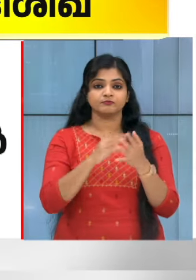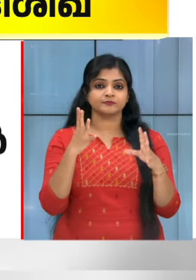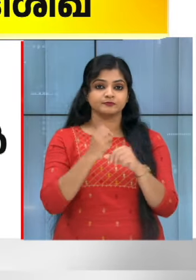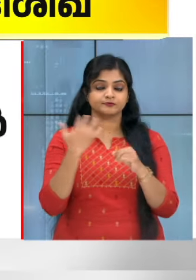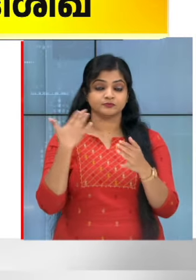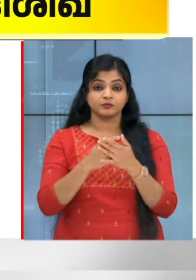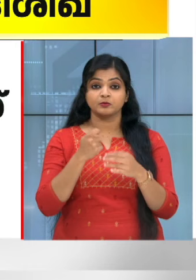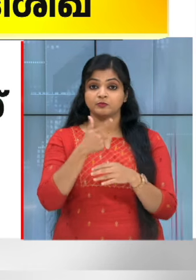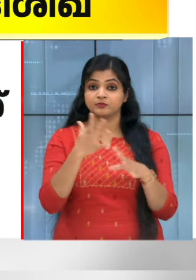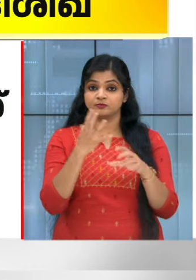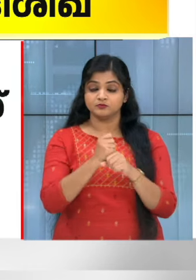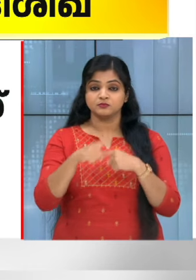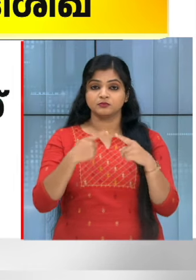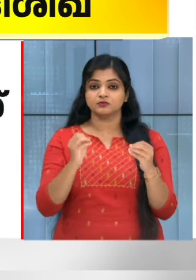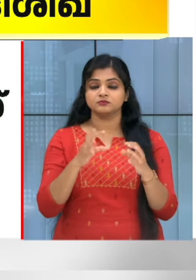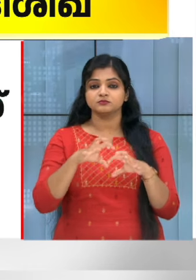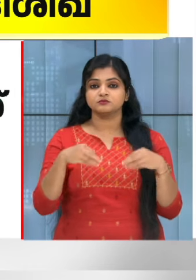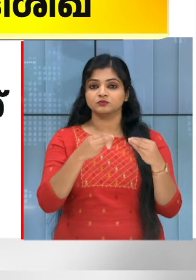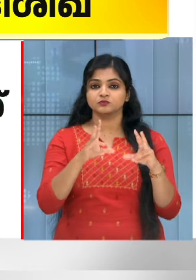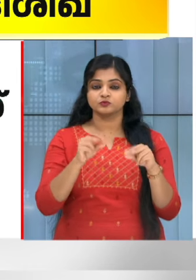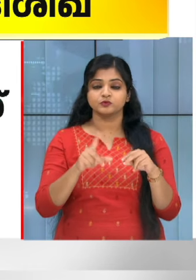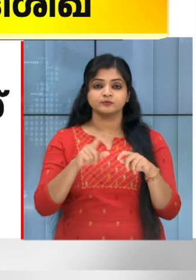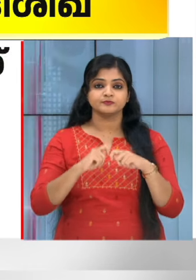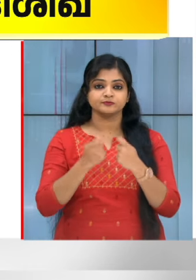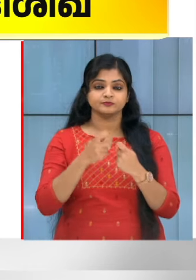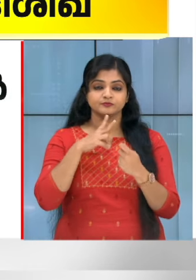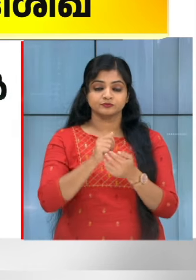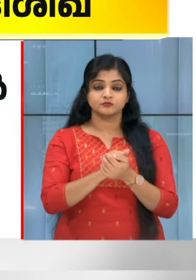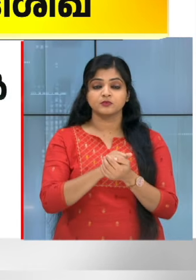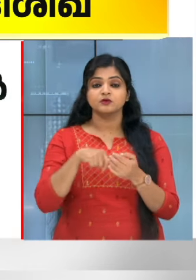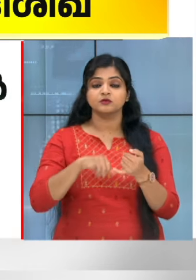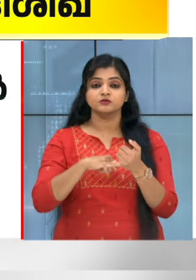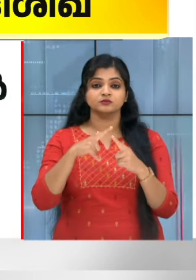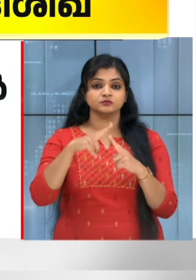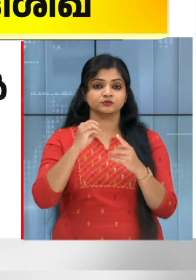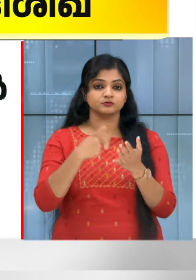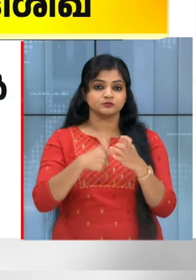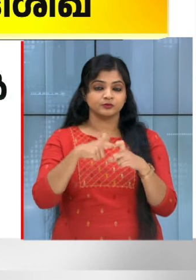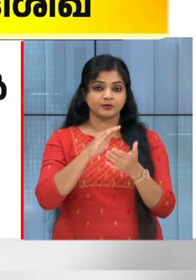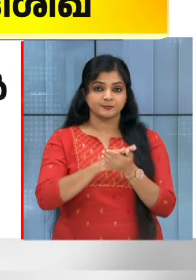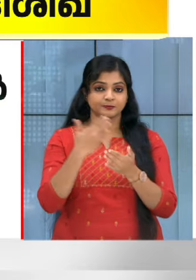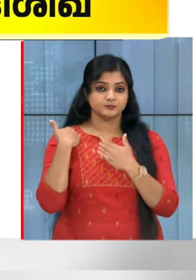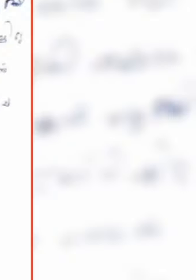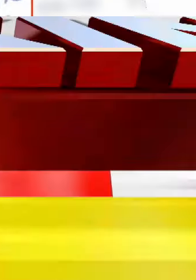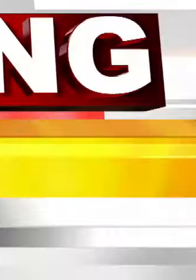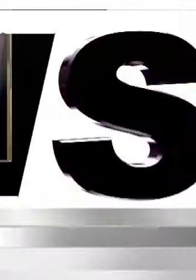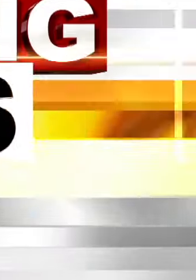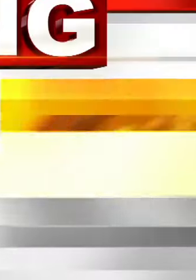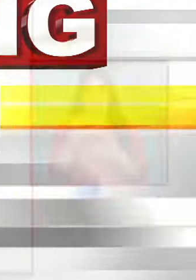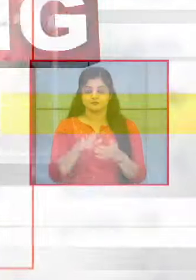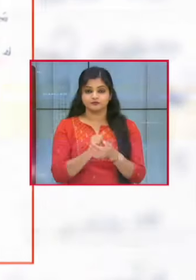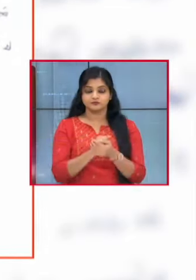സാധനങ്ങൾ നൽകില്ലെന്നാണ് കൺസ്യൂമർ ഫെഡ് അറിയിച്ചത്. സ്റ്റോർ കീപ്പർ ക്ഷേത്രം എക്സിക്യൂട്ടീവ് ഓഫീസർക്ക് കത്ത് നൽകി. തിരുവനന്തപുരത്ത് നിന്ന് VA ഗിരീഷ്